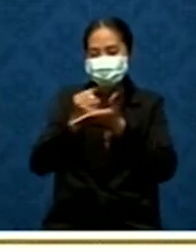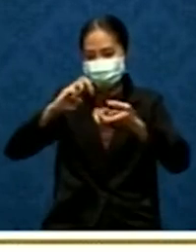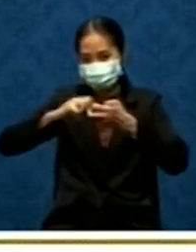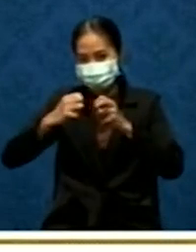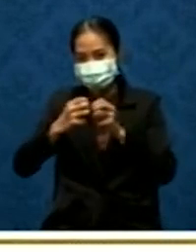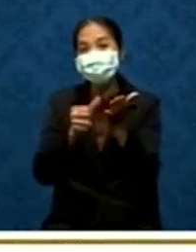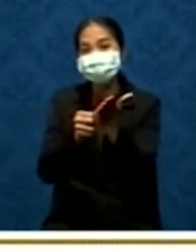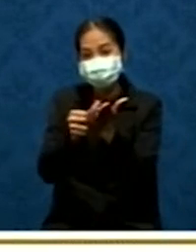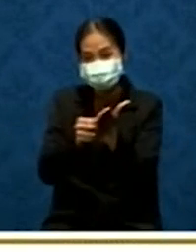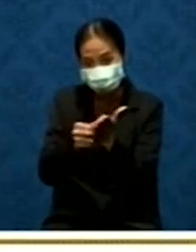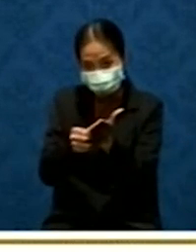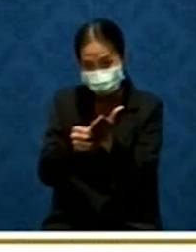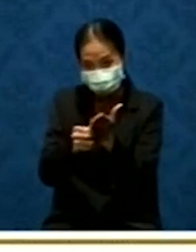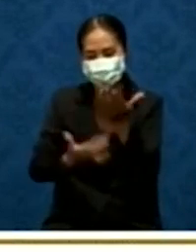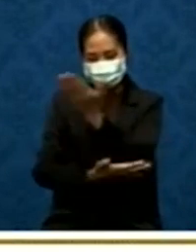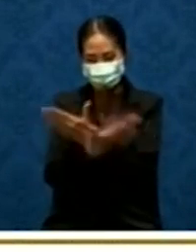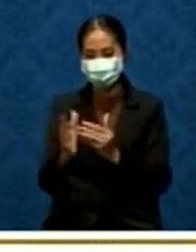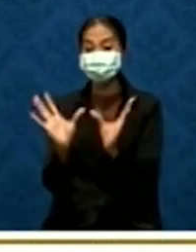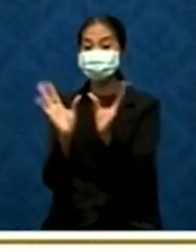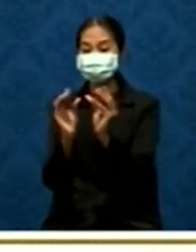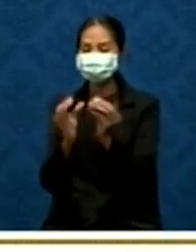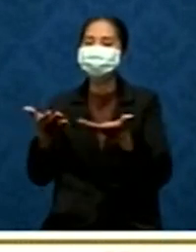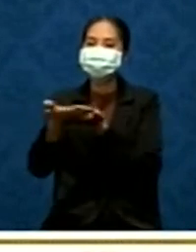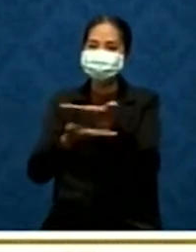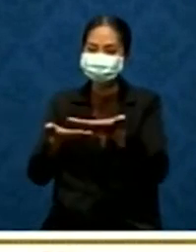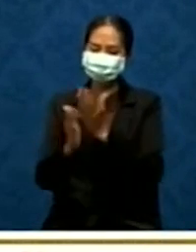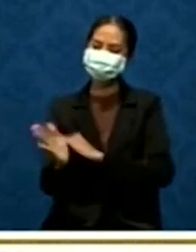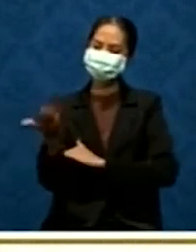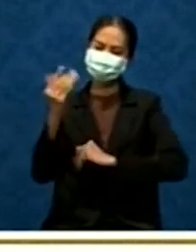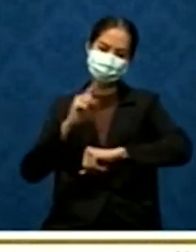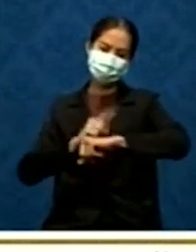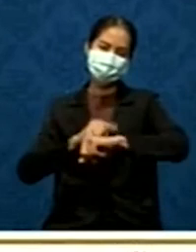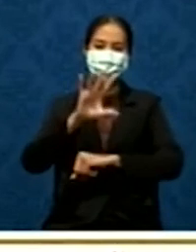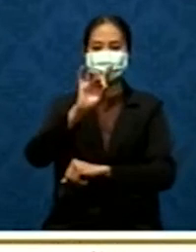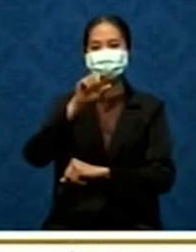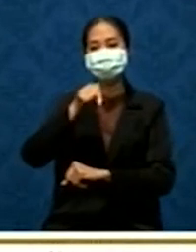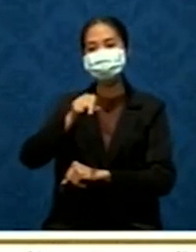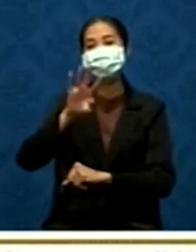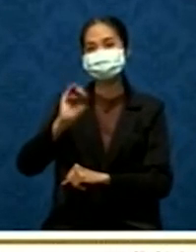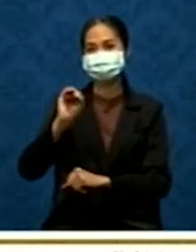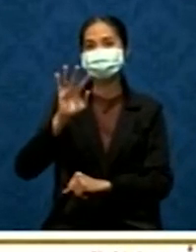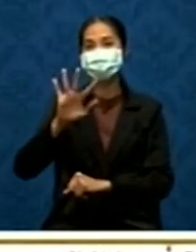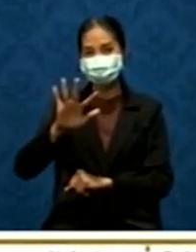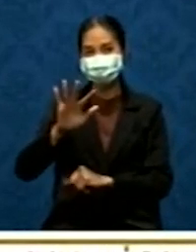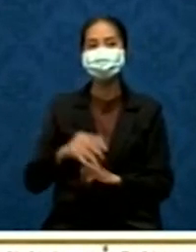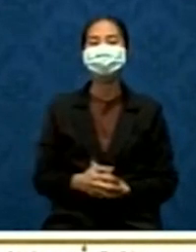ก็ได้มีโอกาสประชุมหารือกันเมื่อเช้า 8:45 นาทีนะครับ